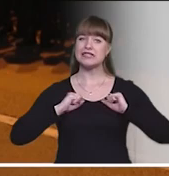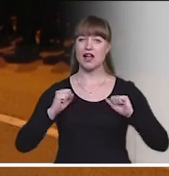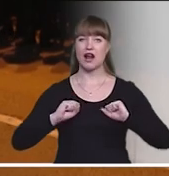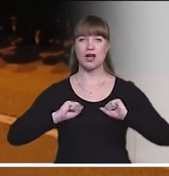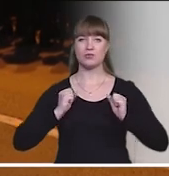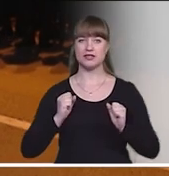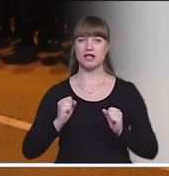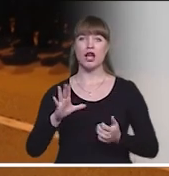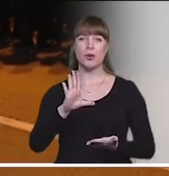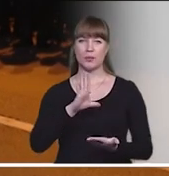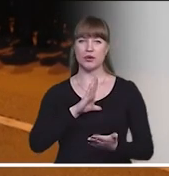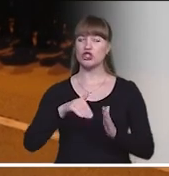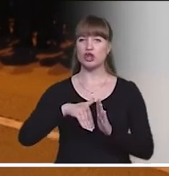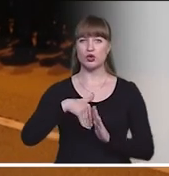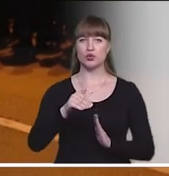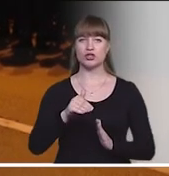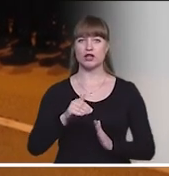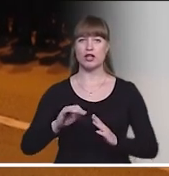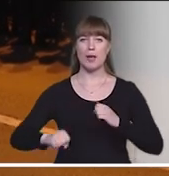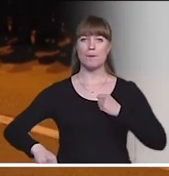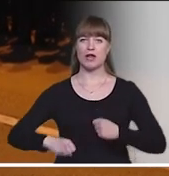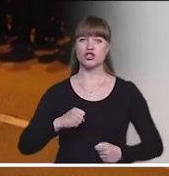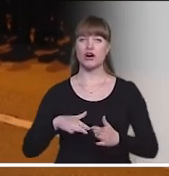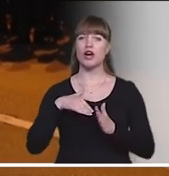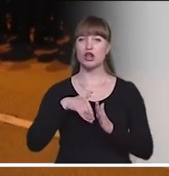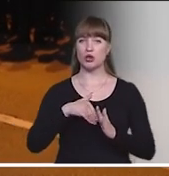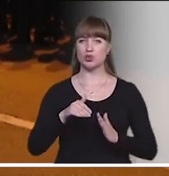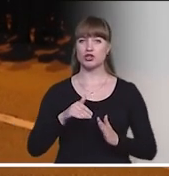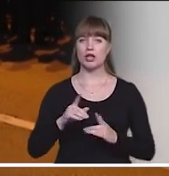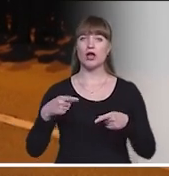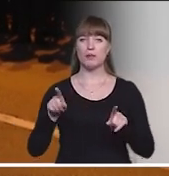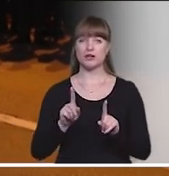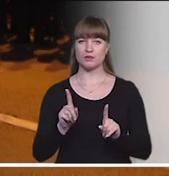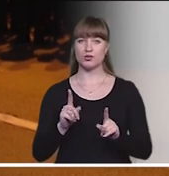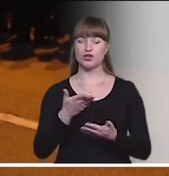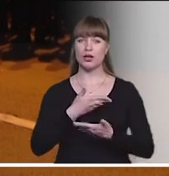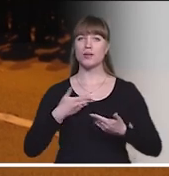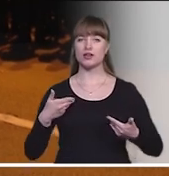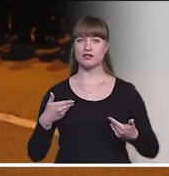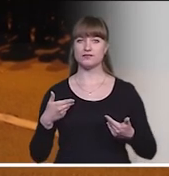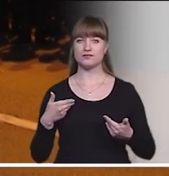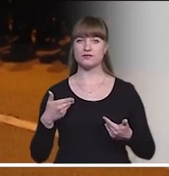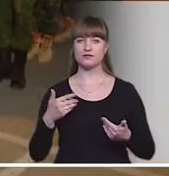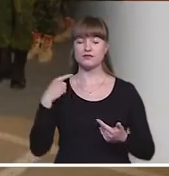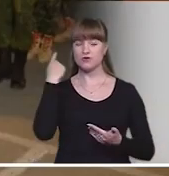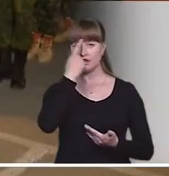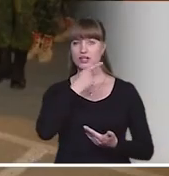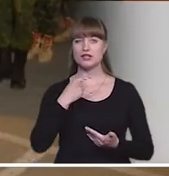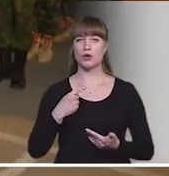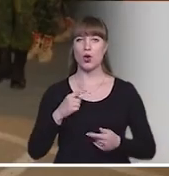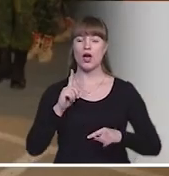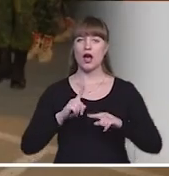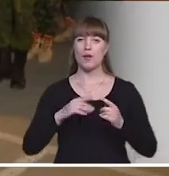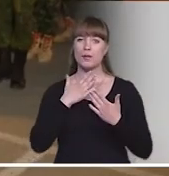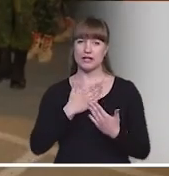Стараемся быть лучше, маршировать лучше, потому что мы лицо